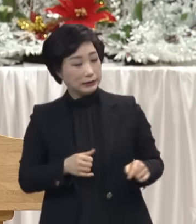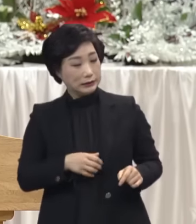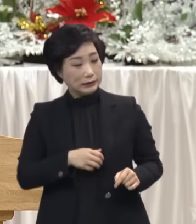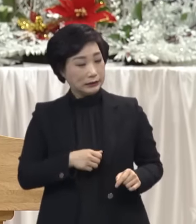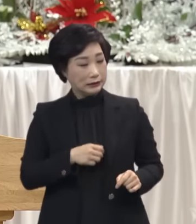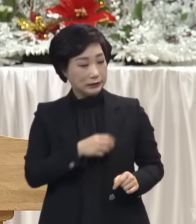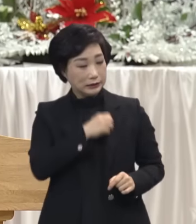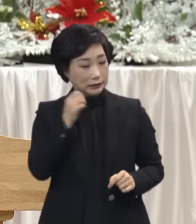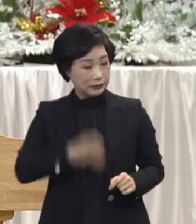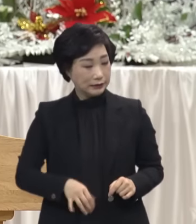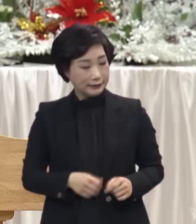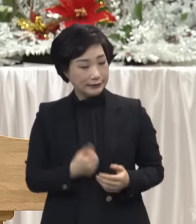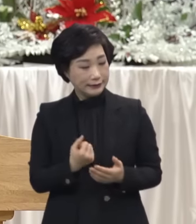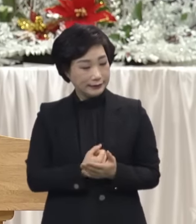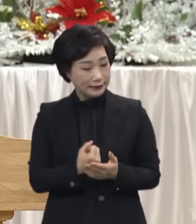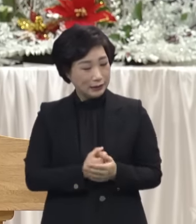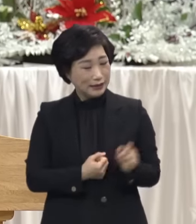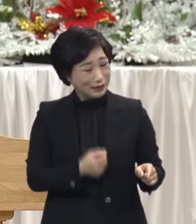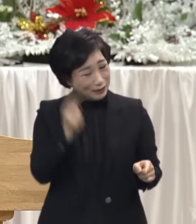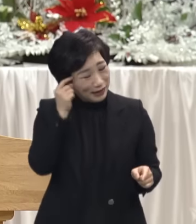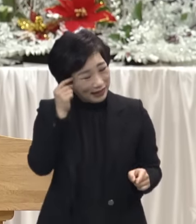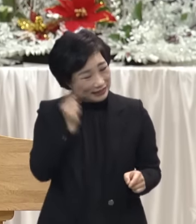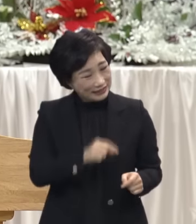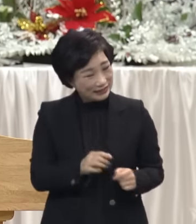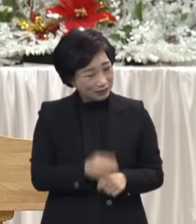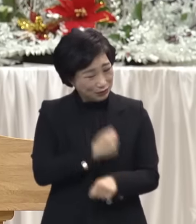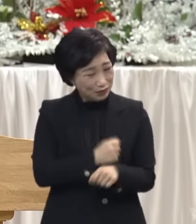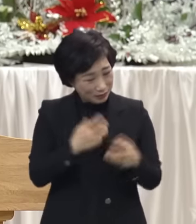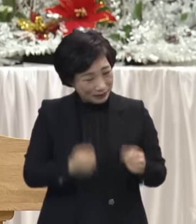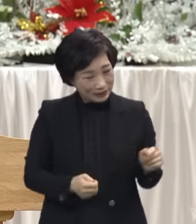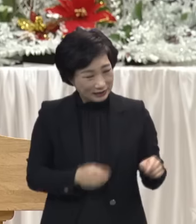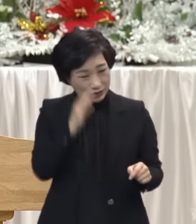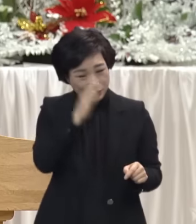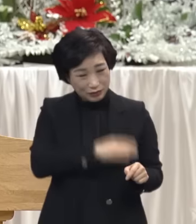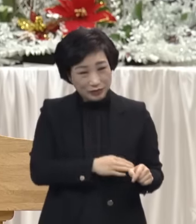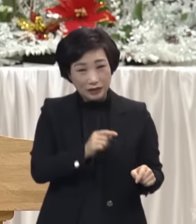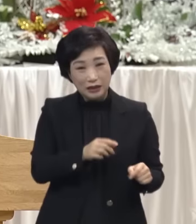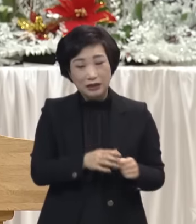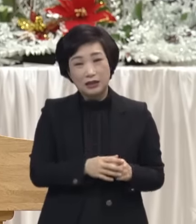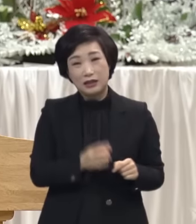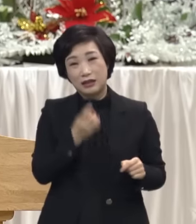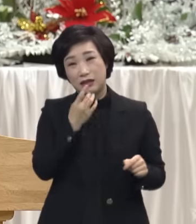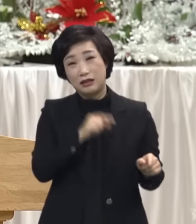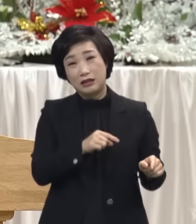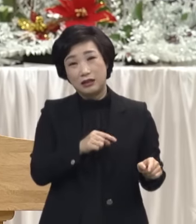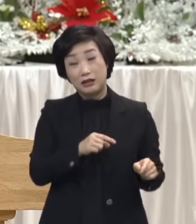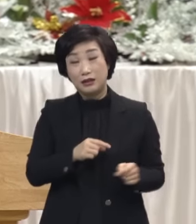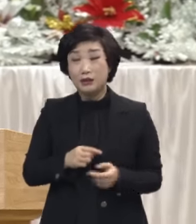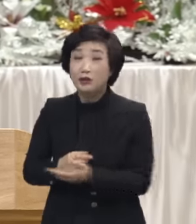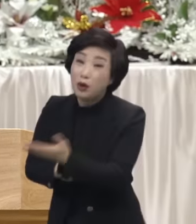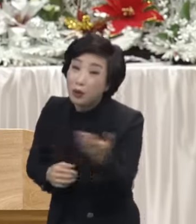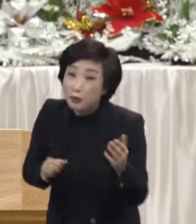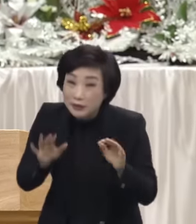한숨. 아니 어쩌다 이렇게 생겼는가. 사랑하는 여러분, 지금도 이 자리가